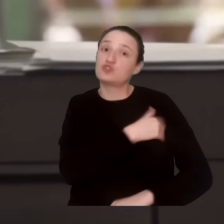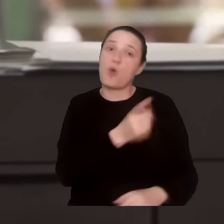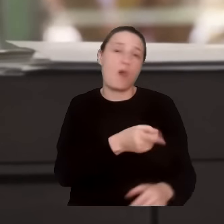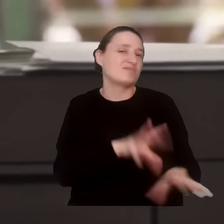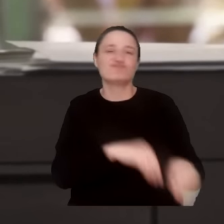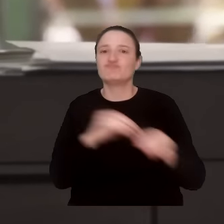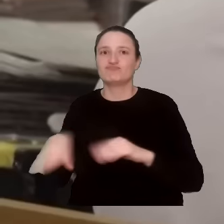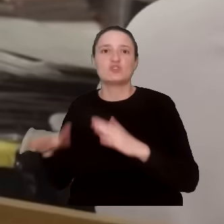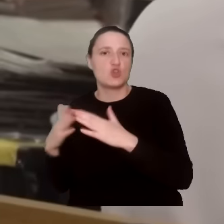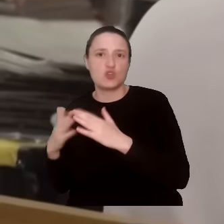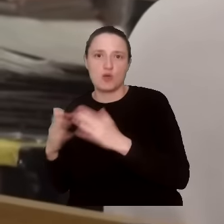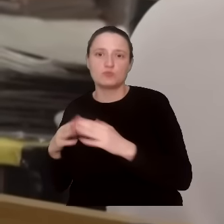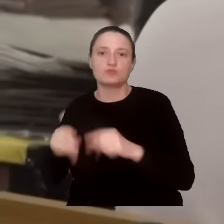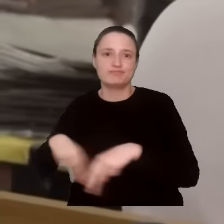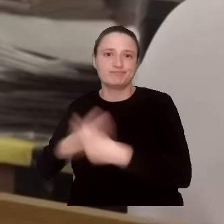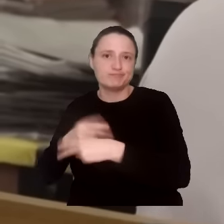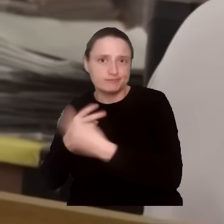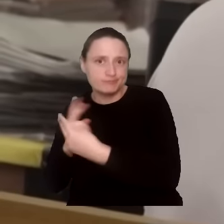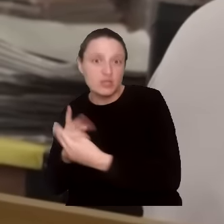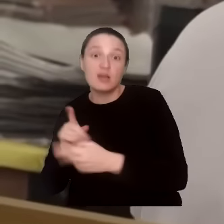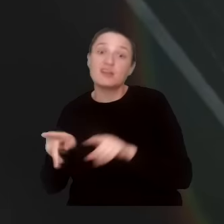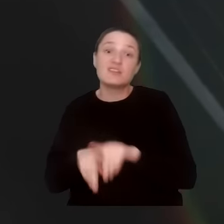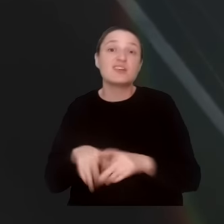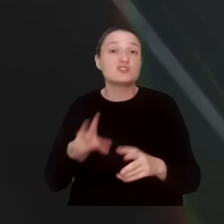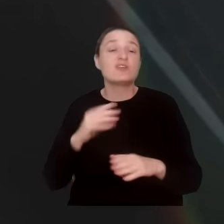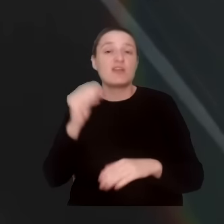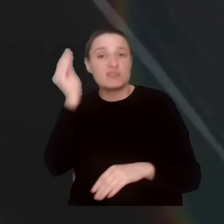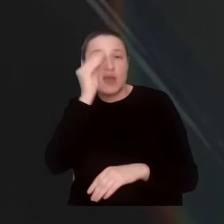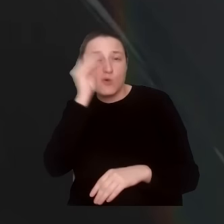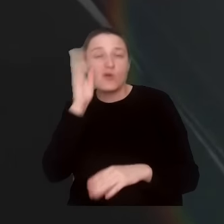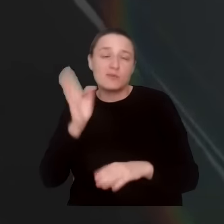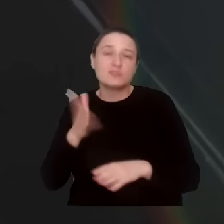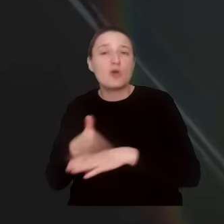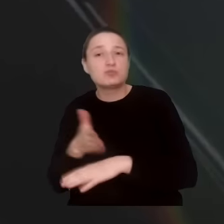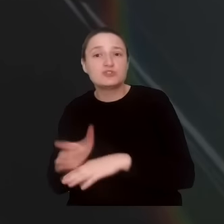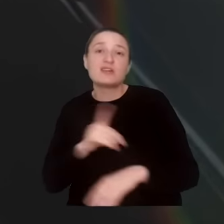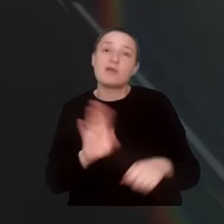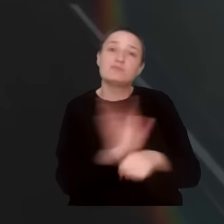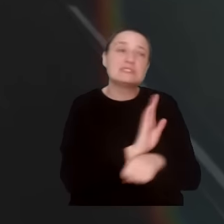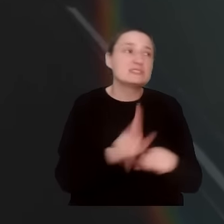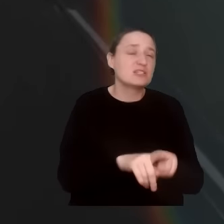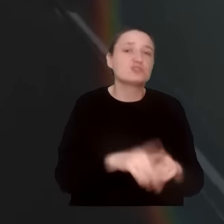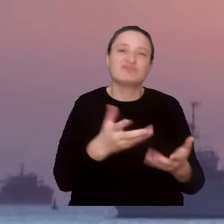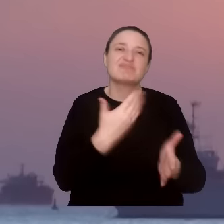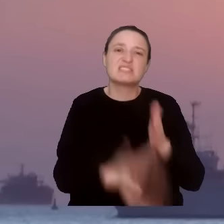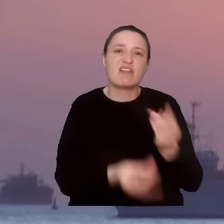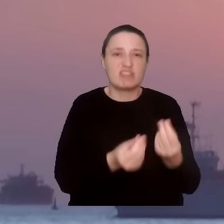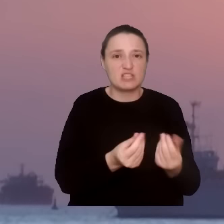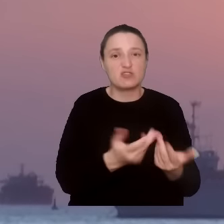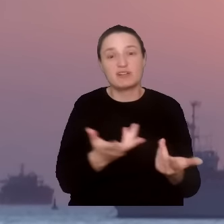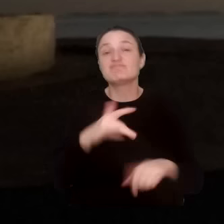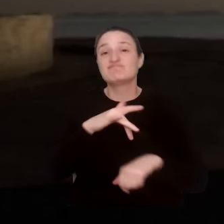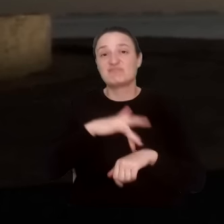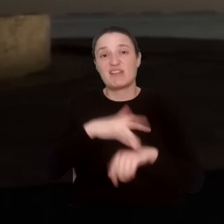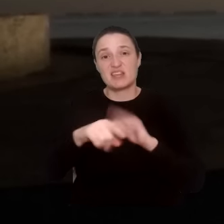zdalnie. Uczniowie i nauczyciele martwią się zaległościami w nauce, a lokalni przedsiębiorcy narzekają na ogromne straty finansowe. Negatywne efekty pogody